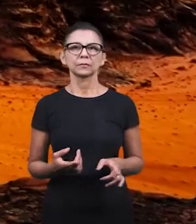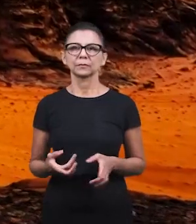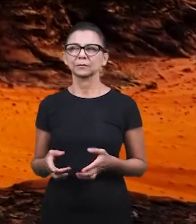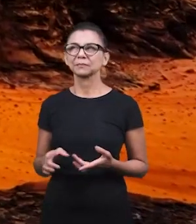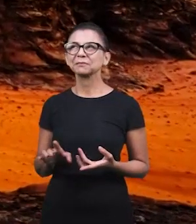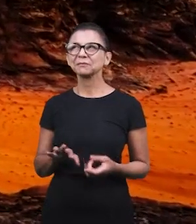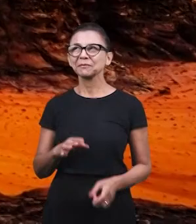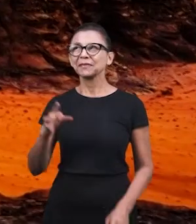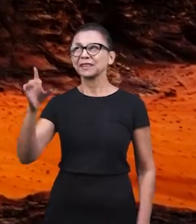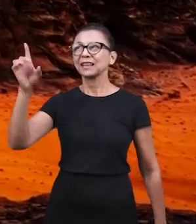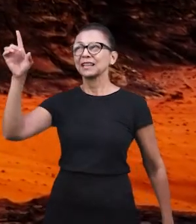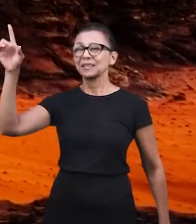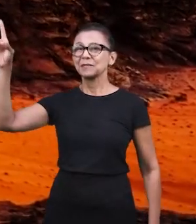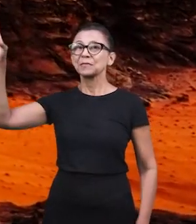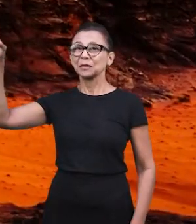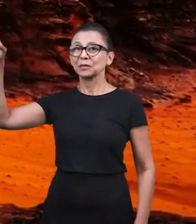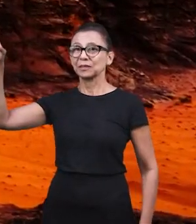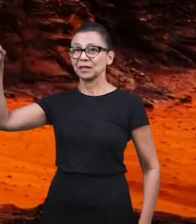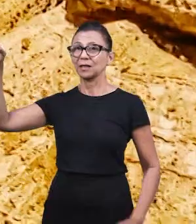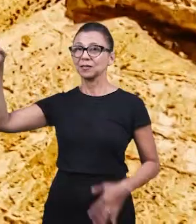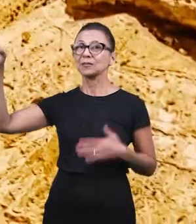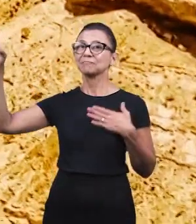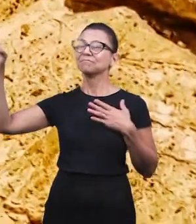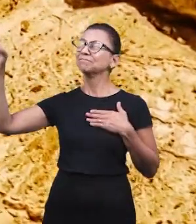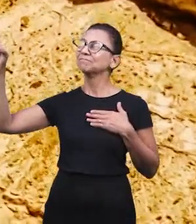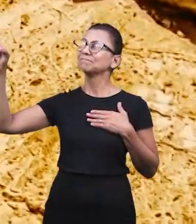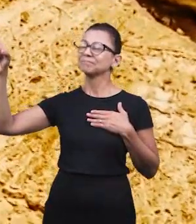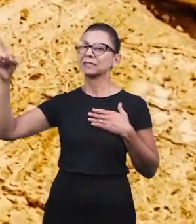Мой Бог побеждает битвы.